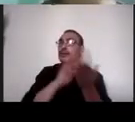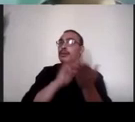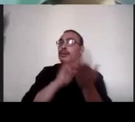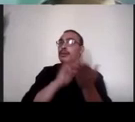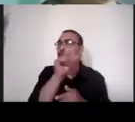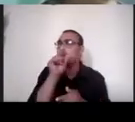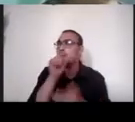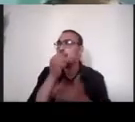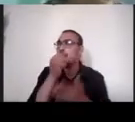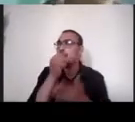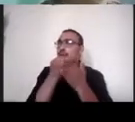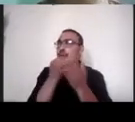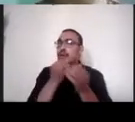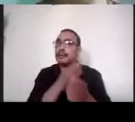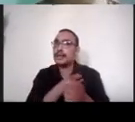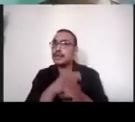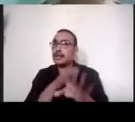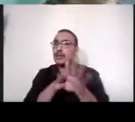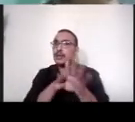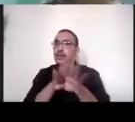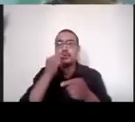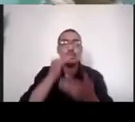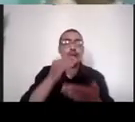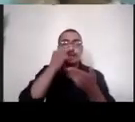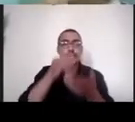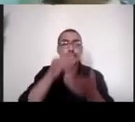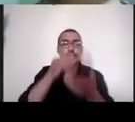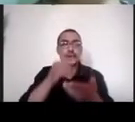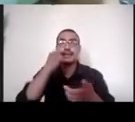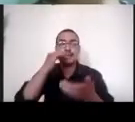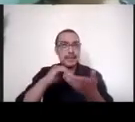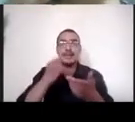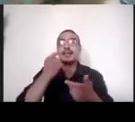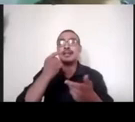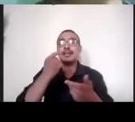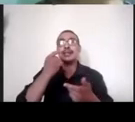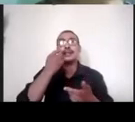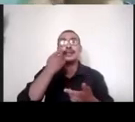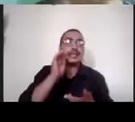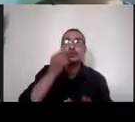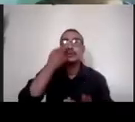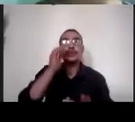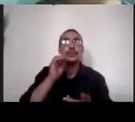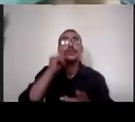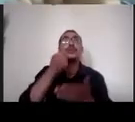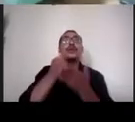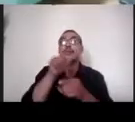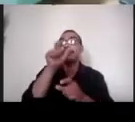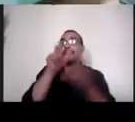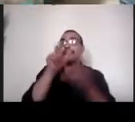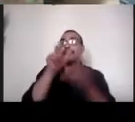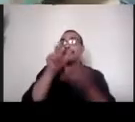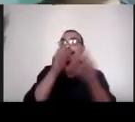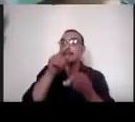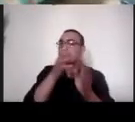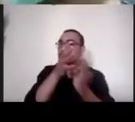मानिसहरूले घरभित्रको छोराछोरी हुनसक्छ उसको श्रीमान हुनसक्छ उसको सासु कसले उसलाई सपोर्ट गर्छ त्यो व्यक्तिले त्यो सङ्केत अथवा